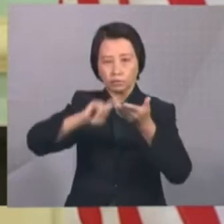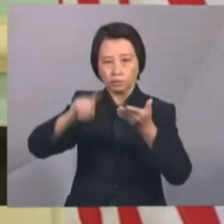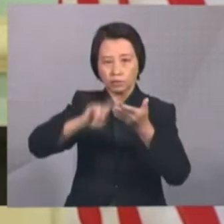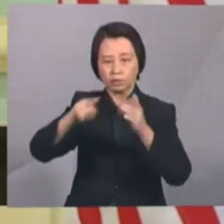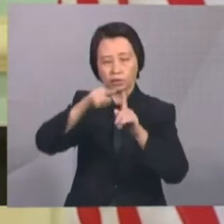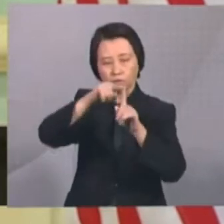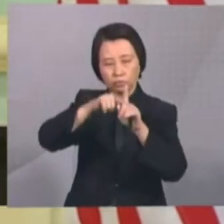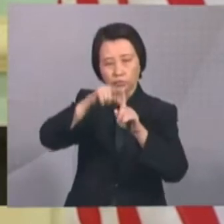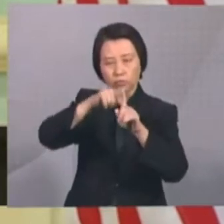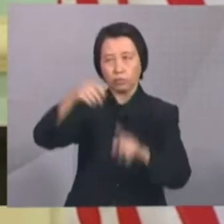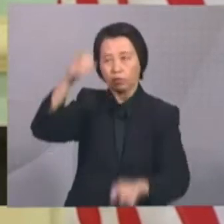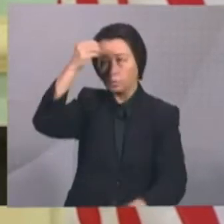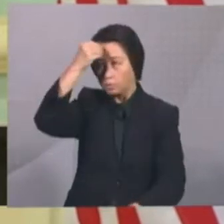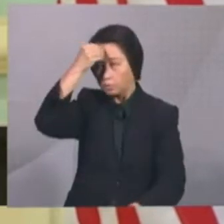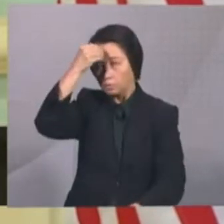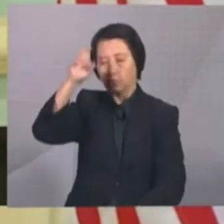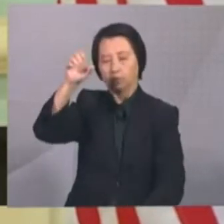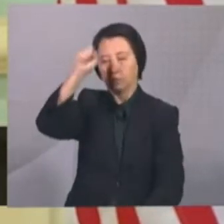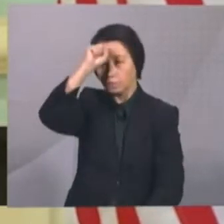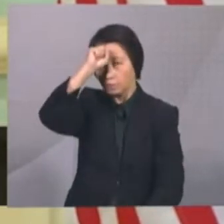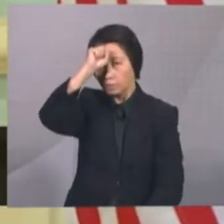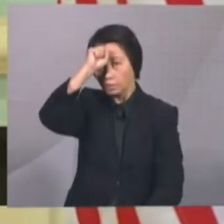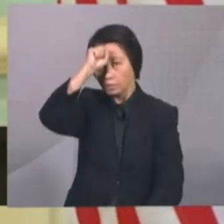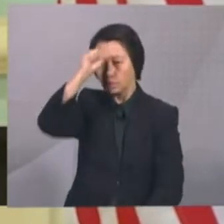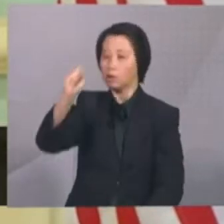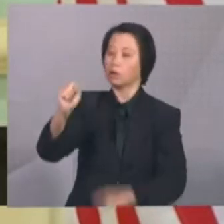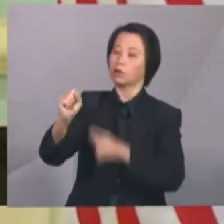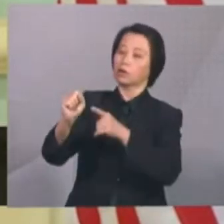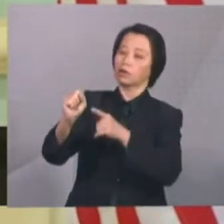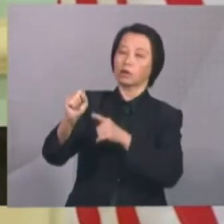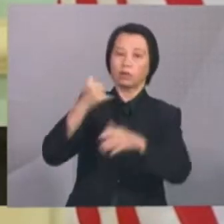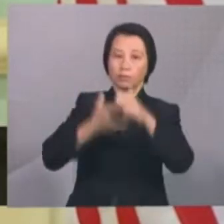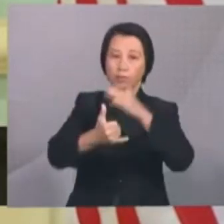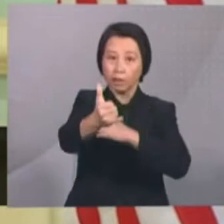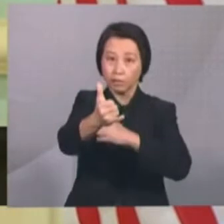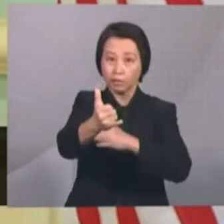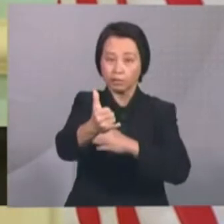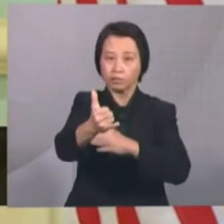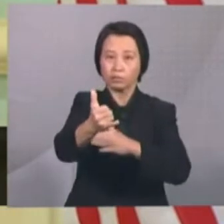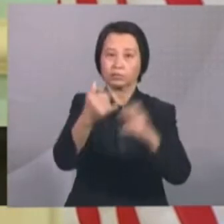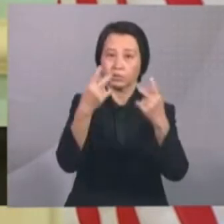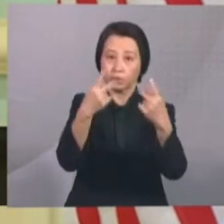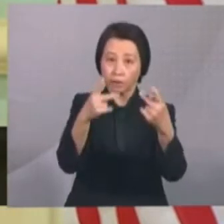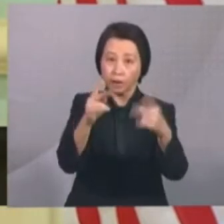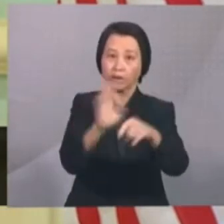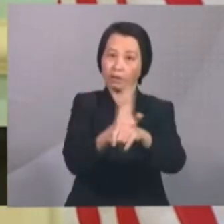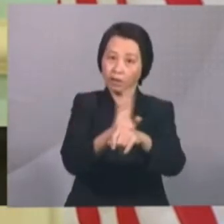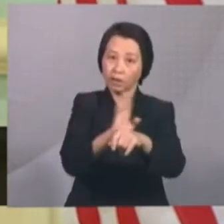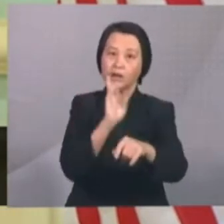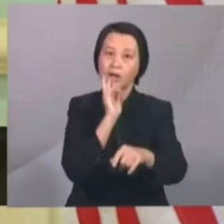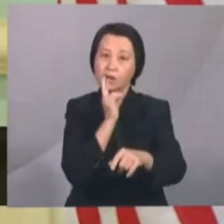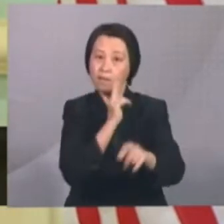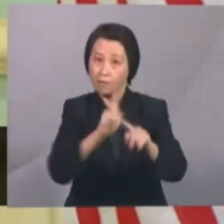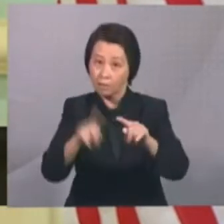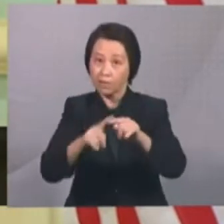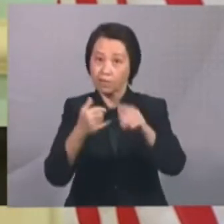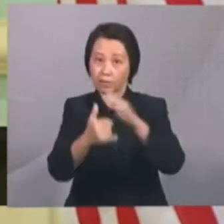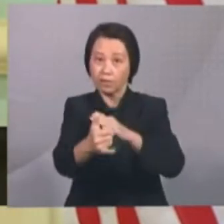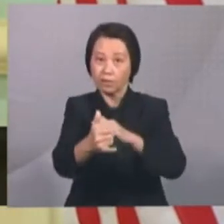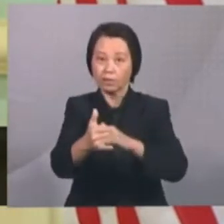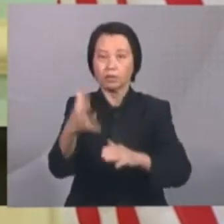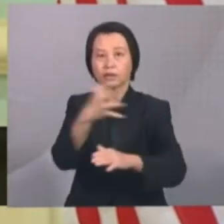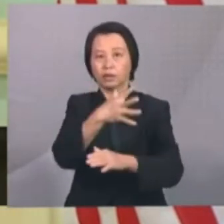suhu badan sewaktu masuk ke premis perniagaan Begitu juga dengan hai